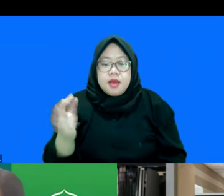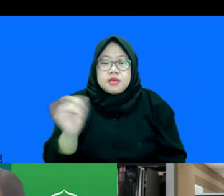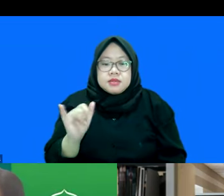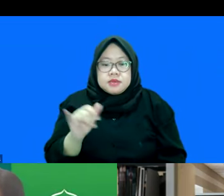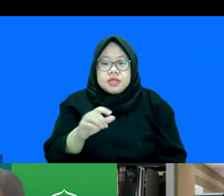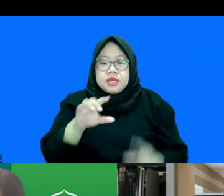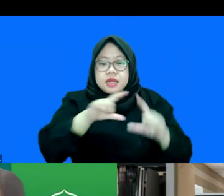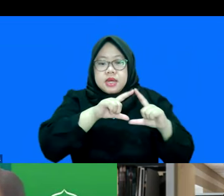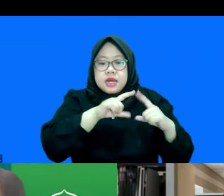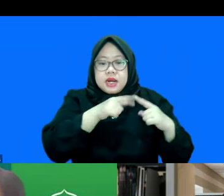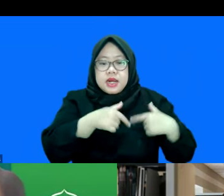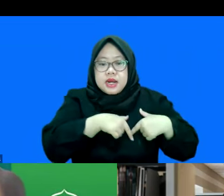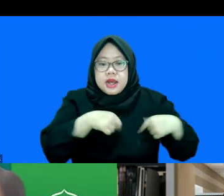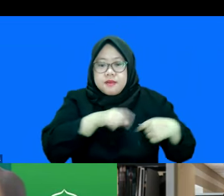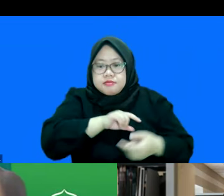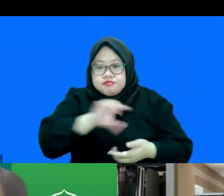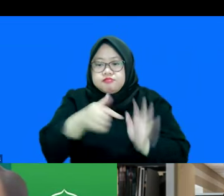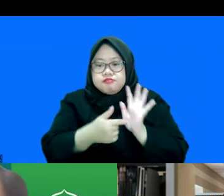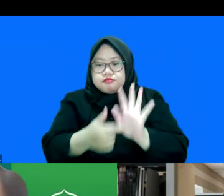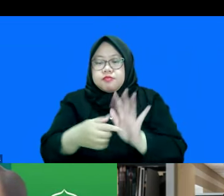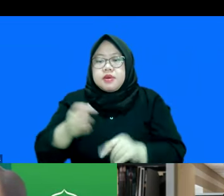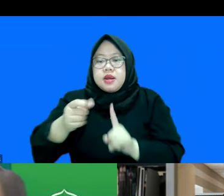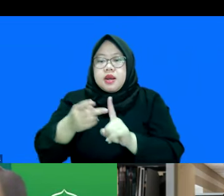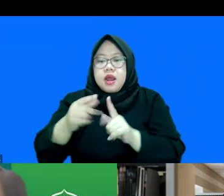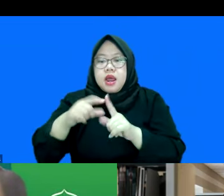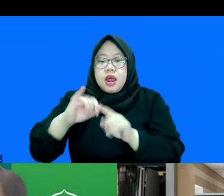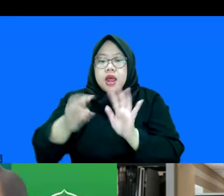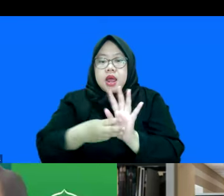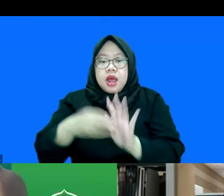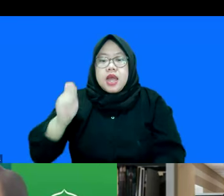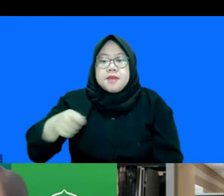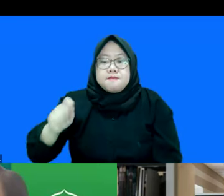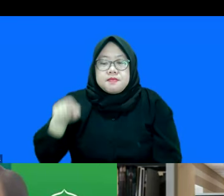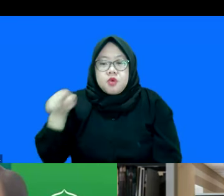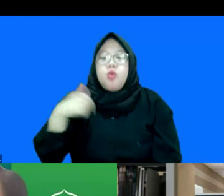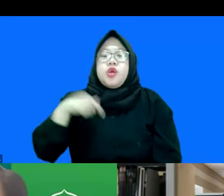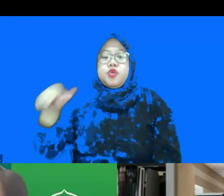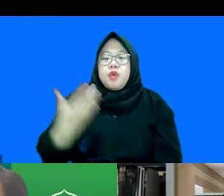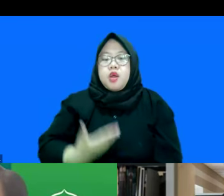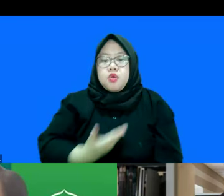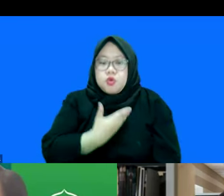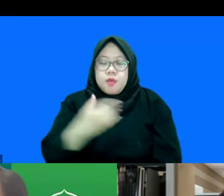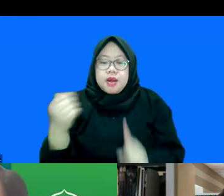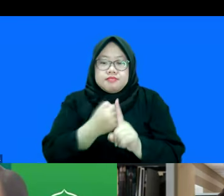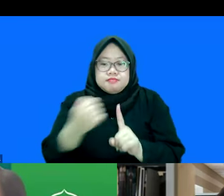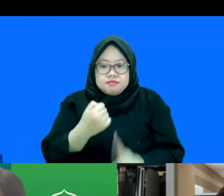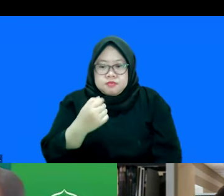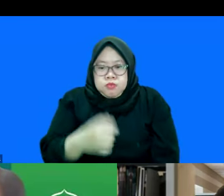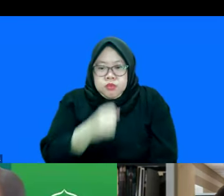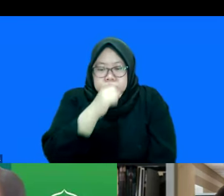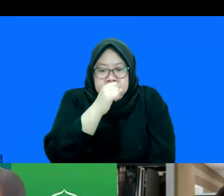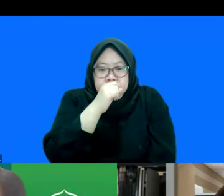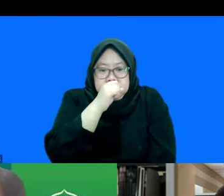yang seolah-olah ini saat ditunjukkan ke hakim, di situ hakim menilai, oh ini mah dia korban torture. Kenapa? Karena hakim menilai dari